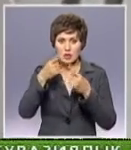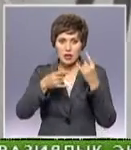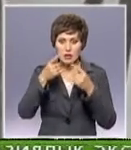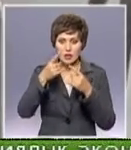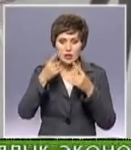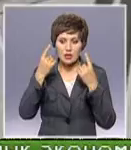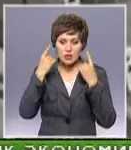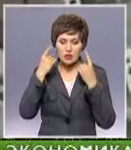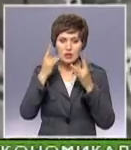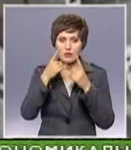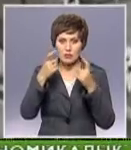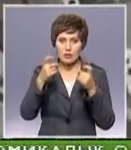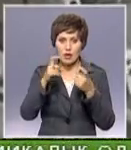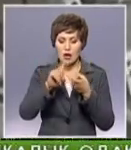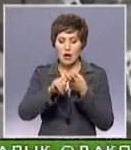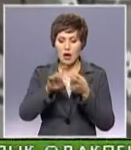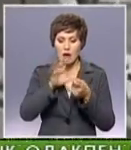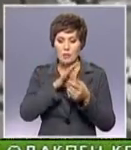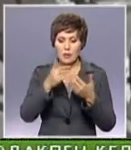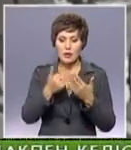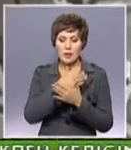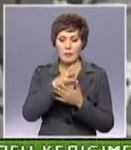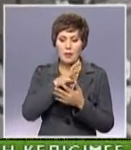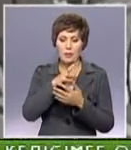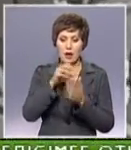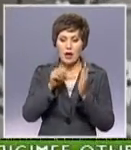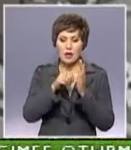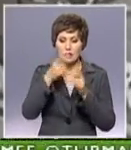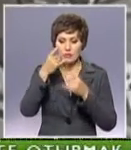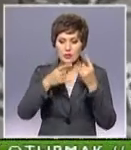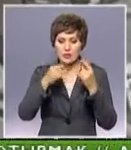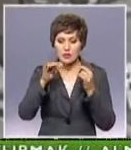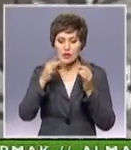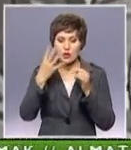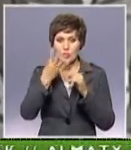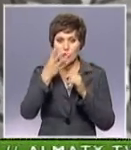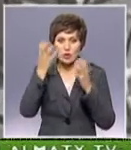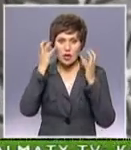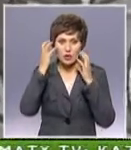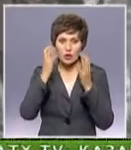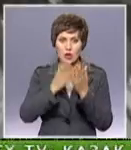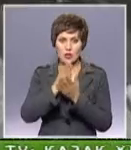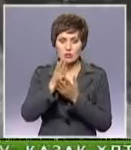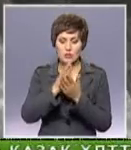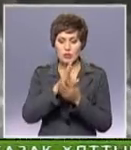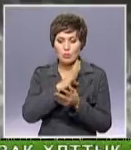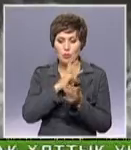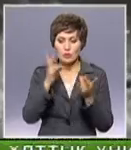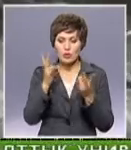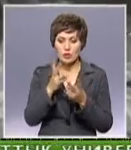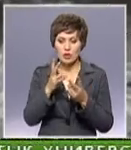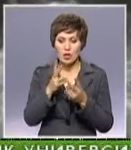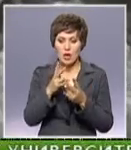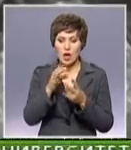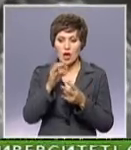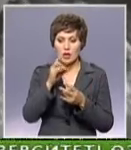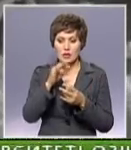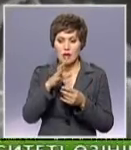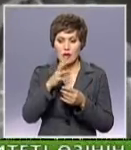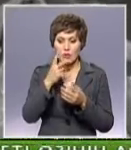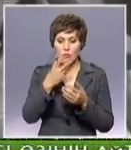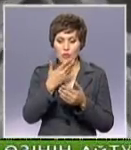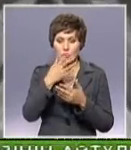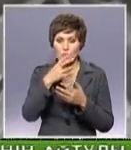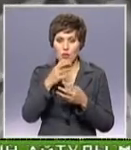сигналын тарату. Бастапқы жоба бойынша телемұнара 6 телевизиялық және 4 радиоарнаға қызмет көрсетуі тиіс еді. Антенна фидерлік тракты